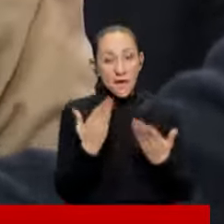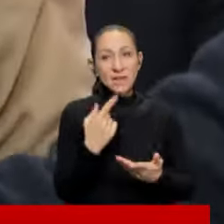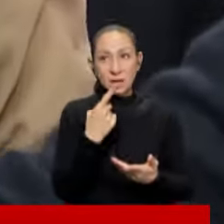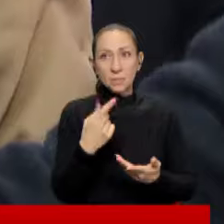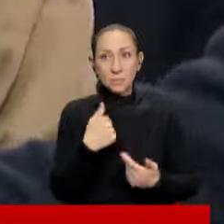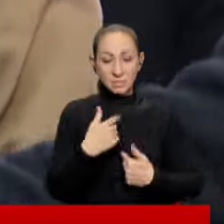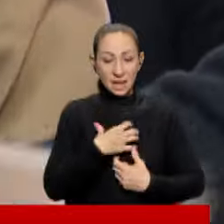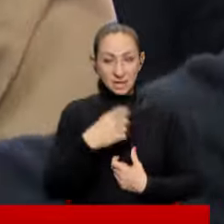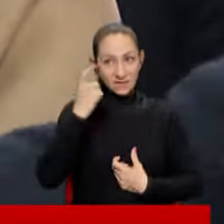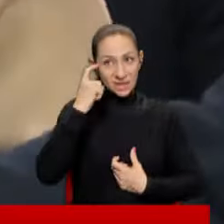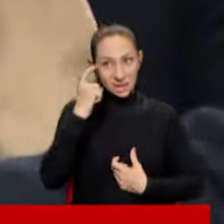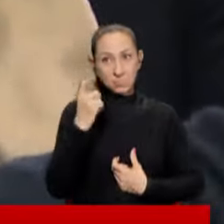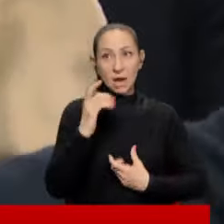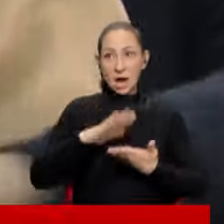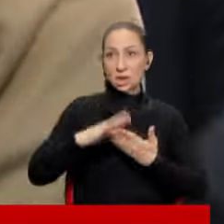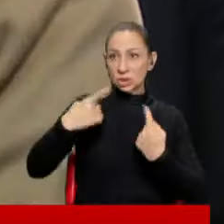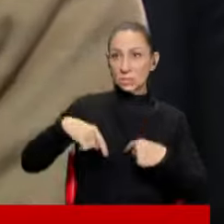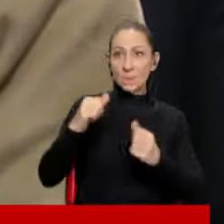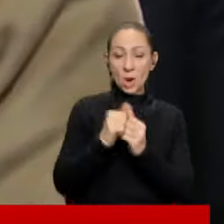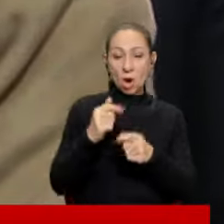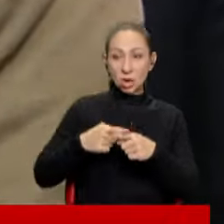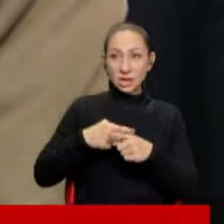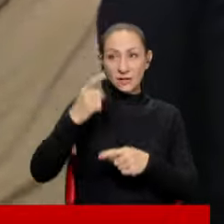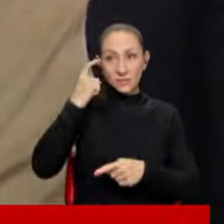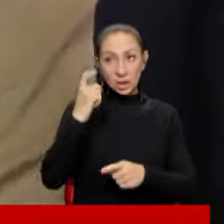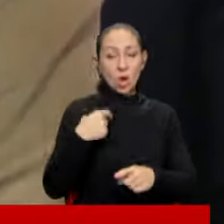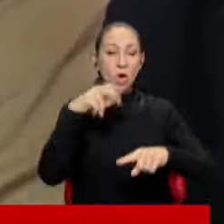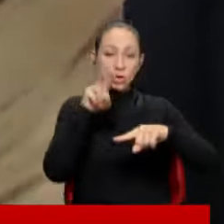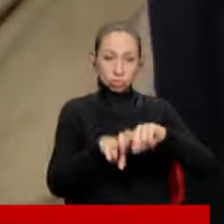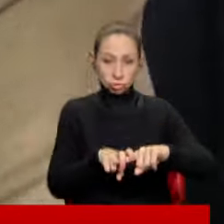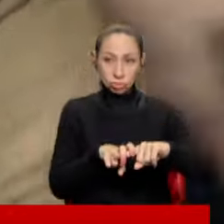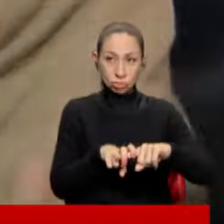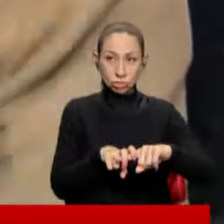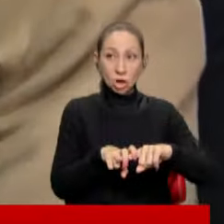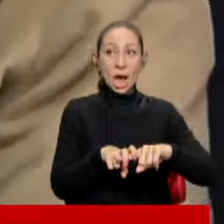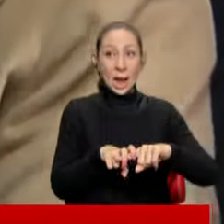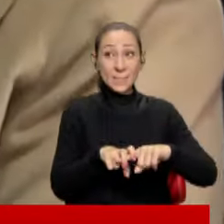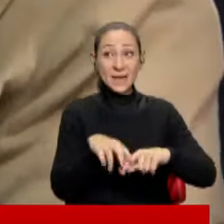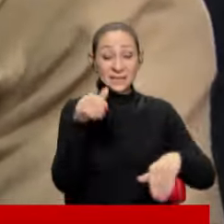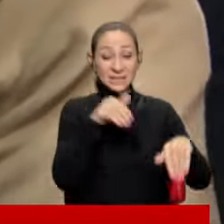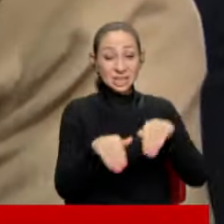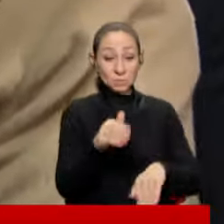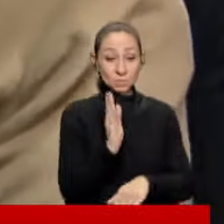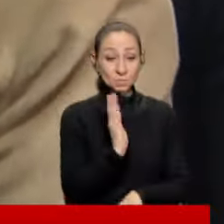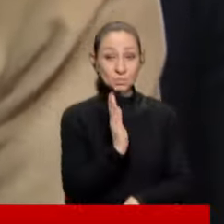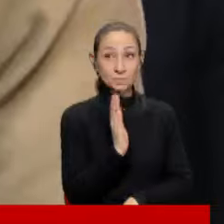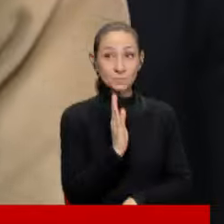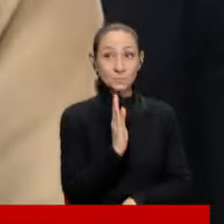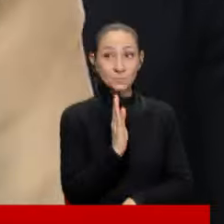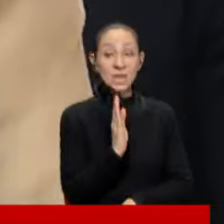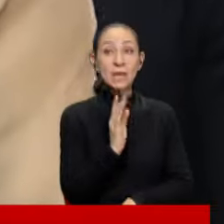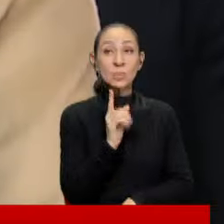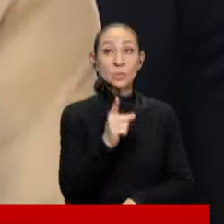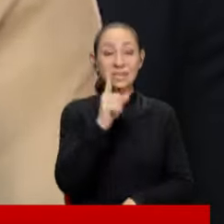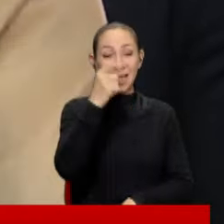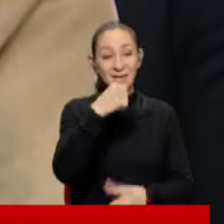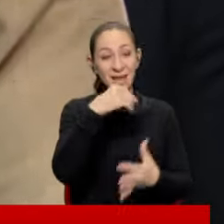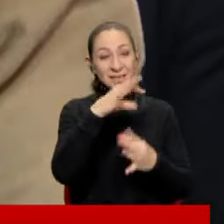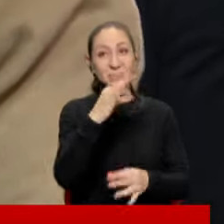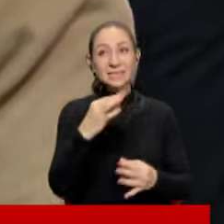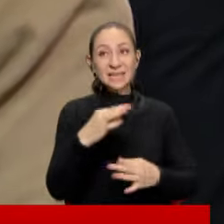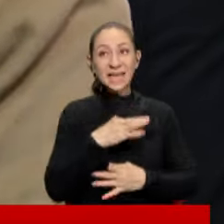oturduk. Benim kendi fikri, arkadaşlarımla beraber ortak bir fikirle oturduk. Fakat seçimlere giderken biz bu tek adam,